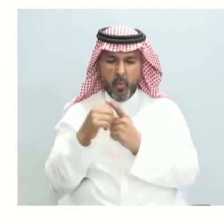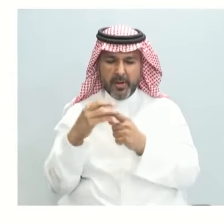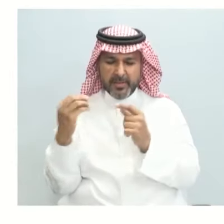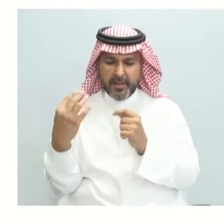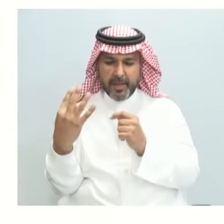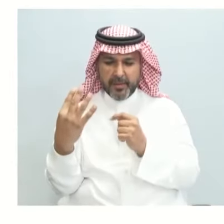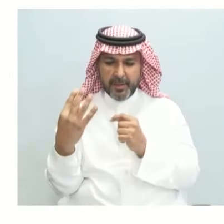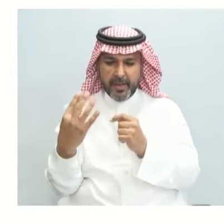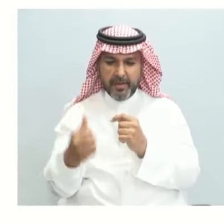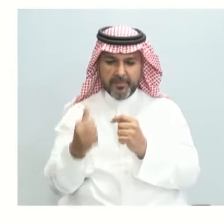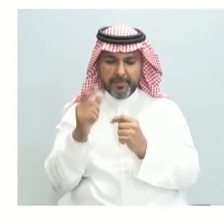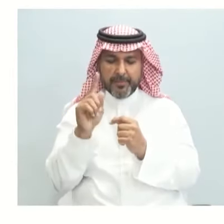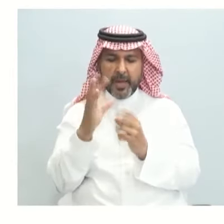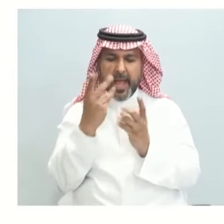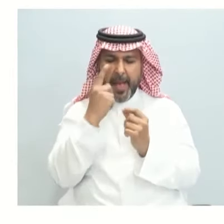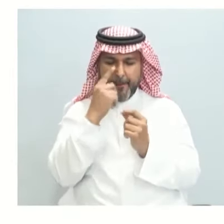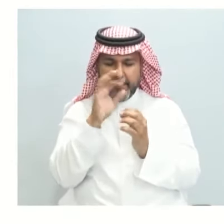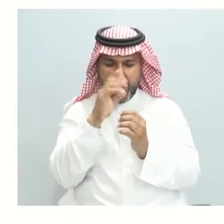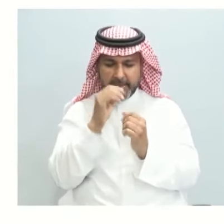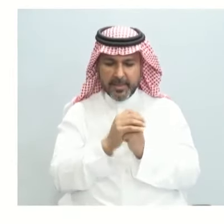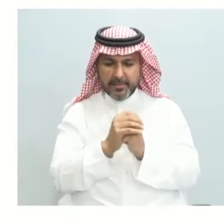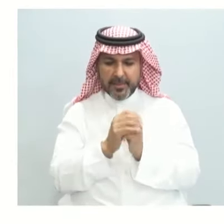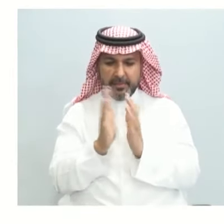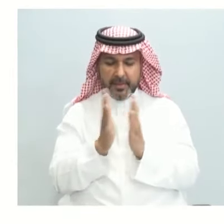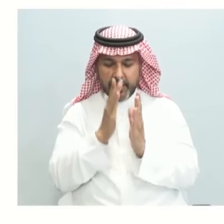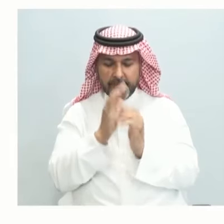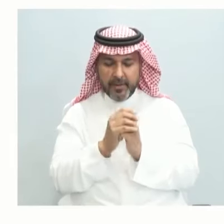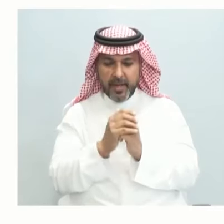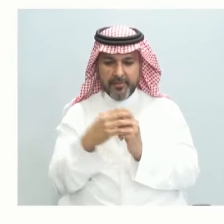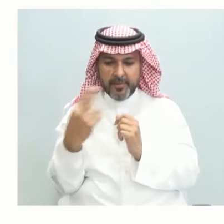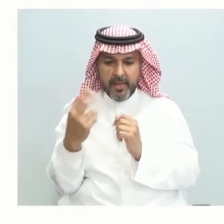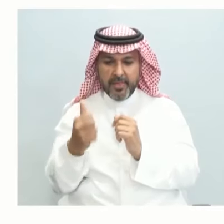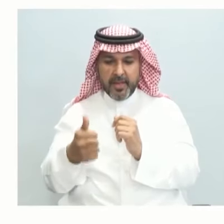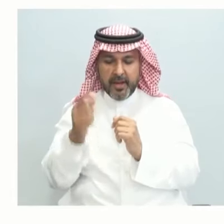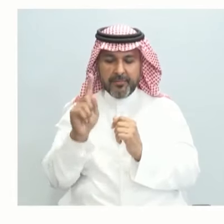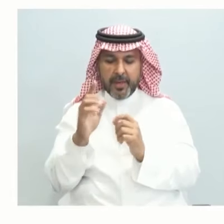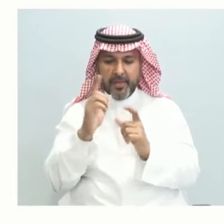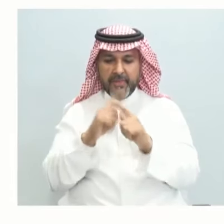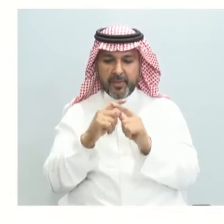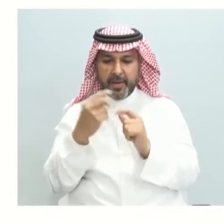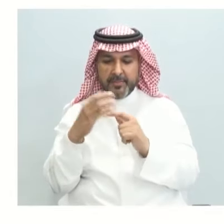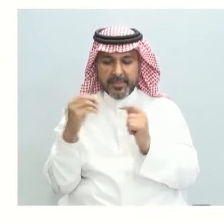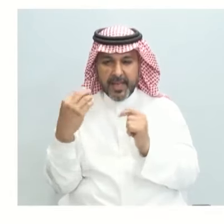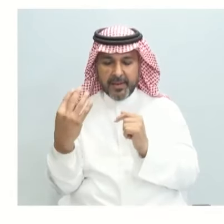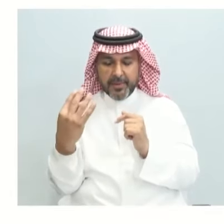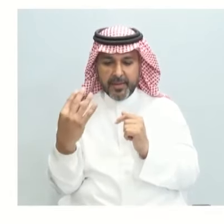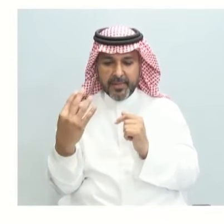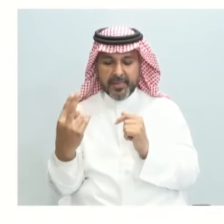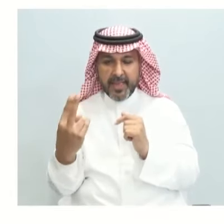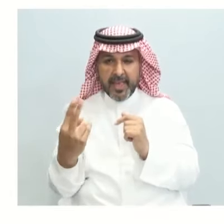سالب اربعه الف تربيع بانه نحتاج الى تجزيئاتها الى اثنين الف باء مضروبه في سالب اثنين